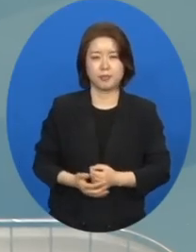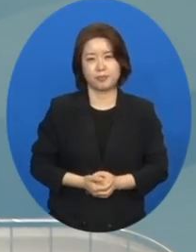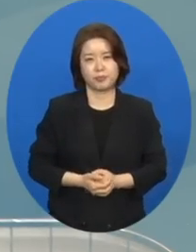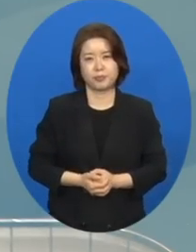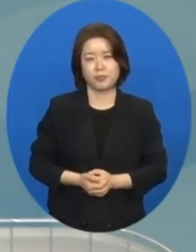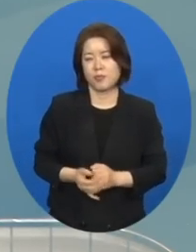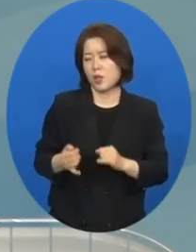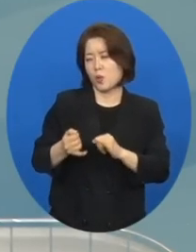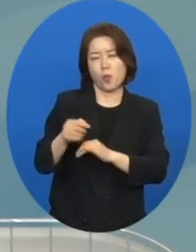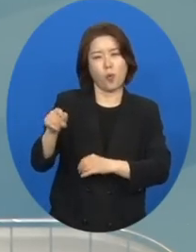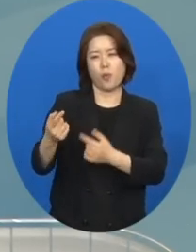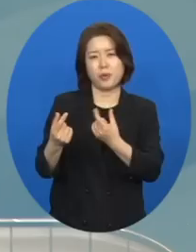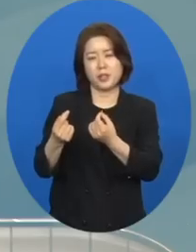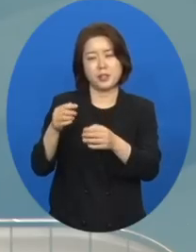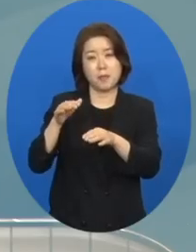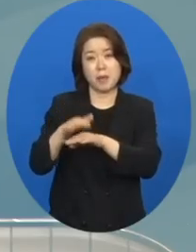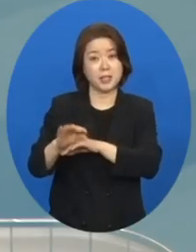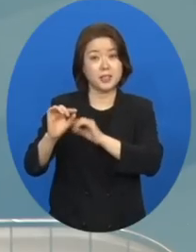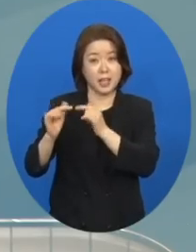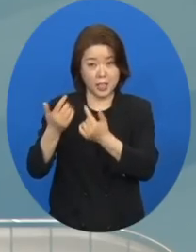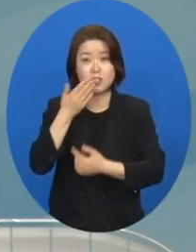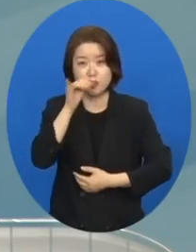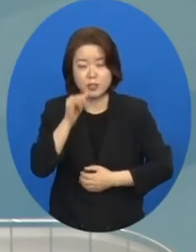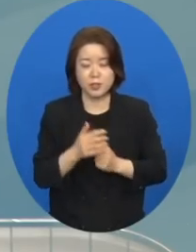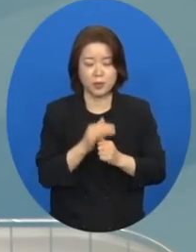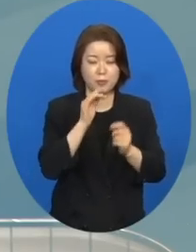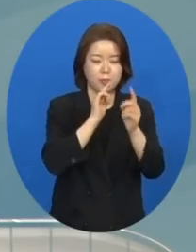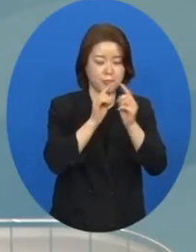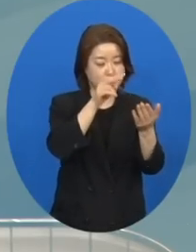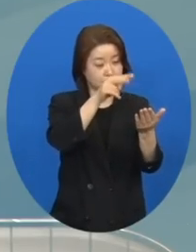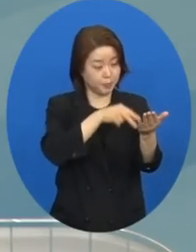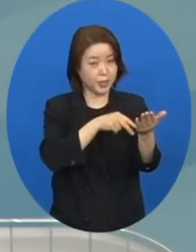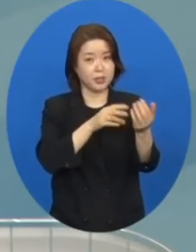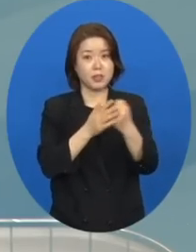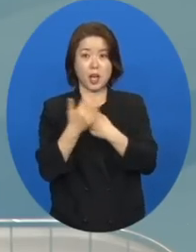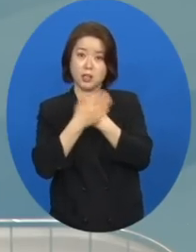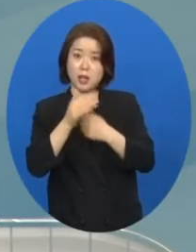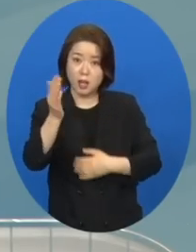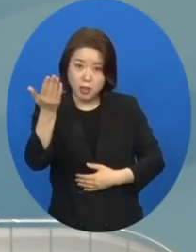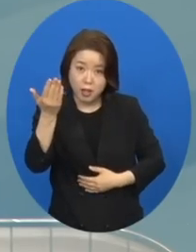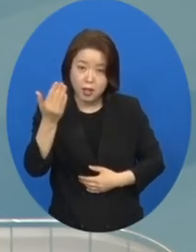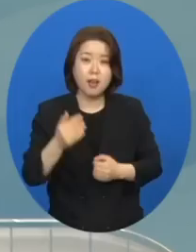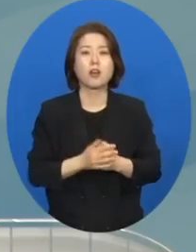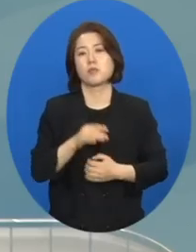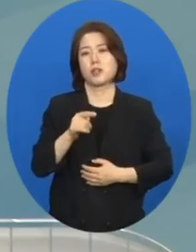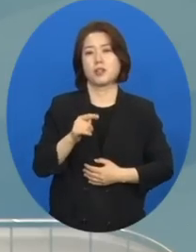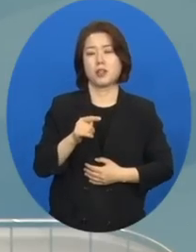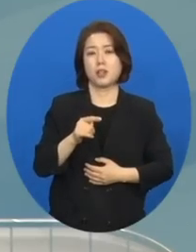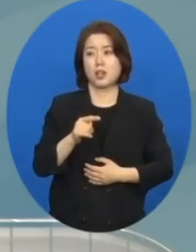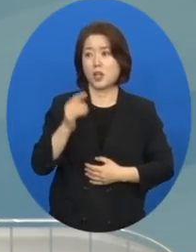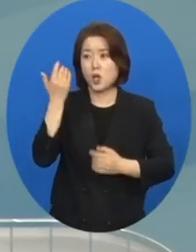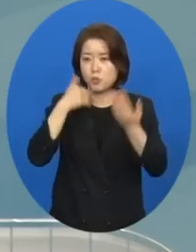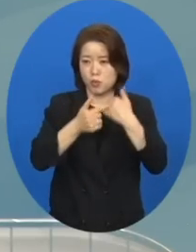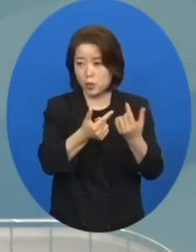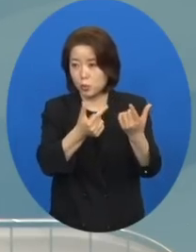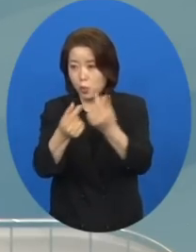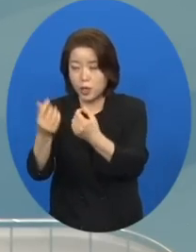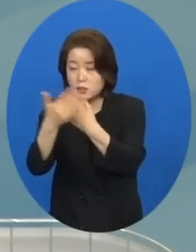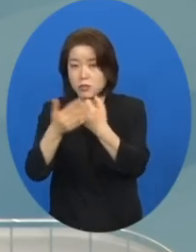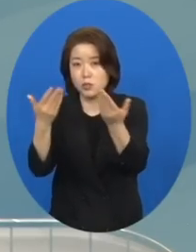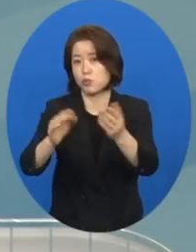이런 방식으로 돌아야 되는건 아닙니다 우리가 말씀을 읽는 데 은혜가 됐습니까 여러분 이게 아무에게나 일어난 일에 결코